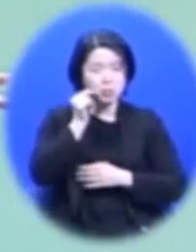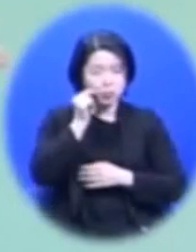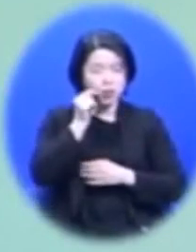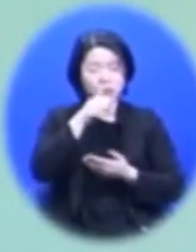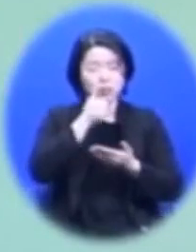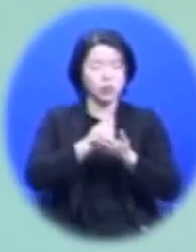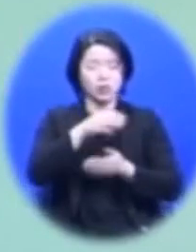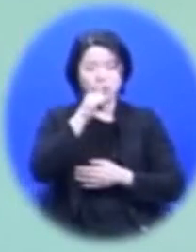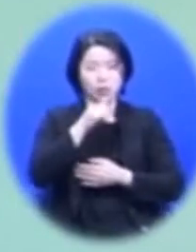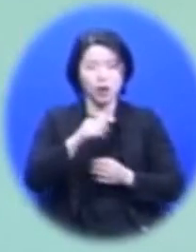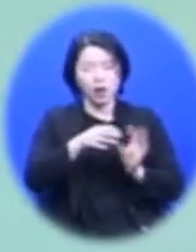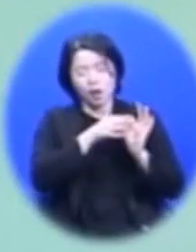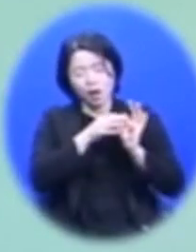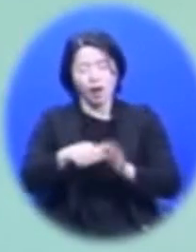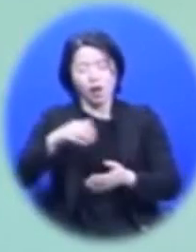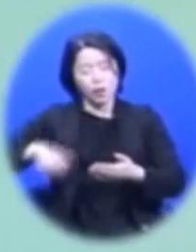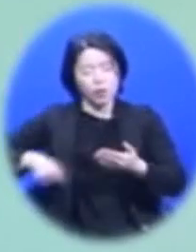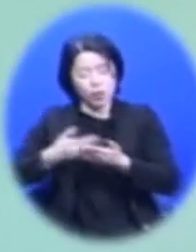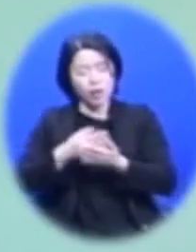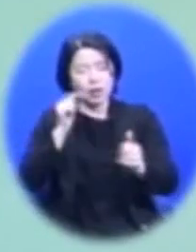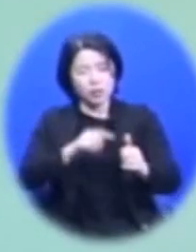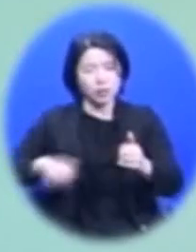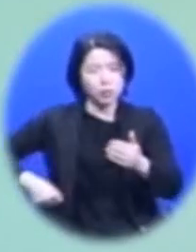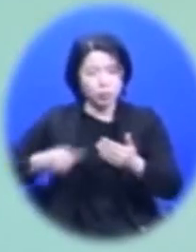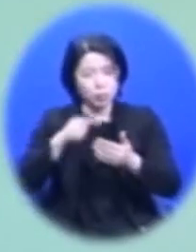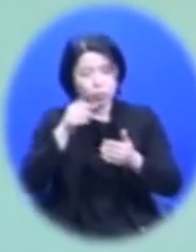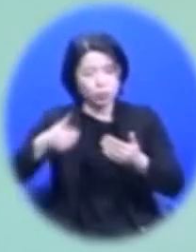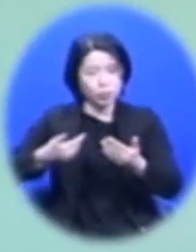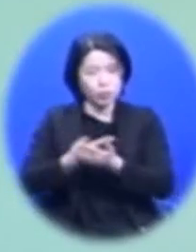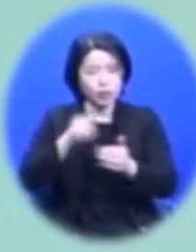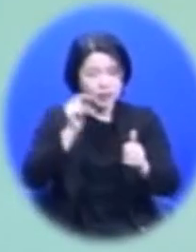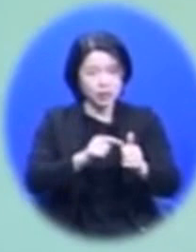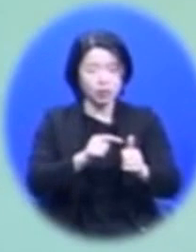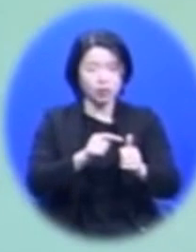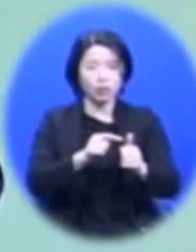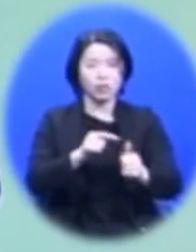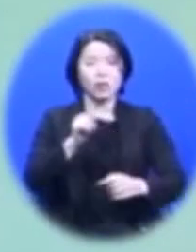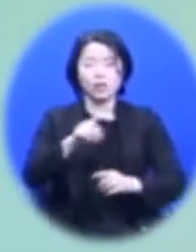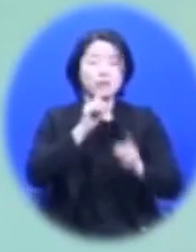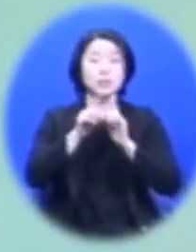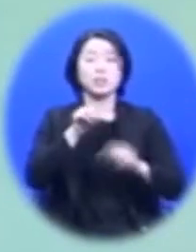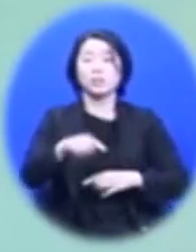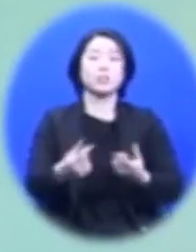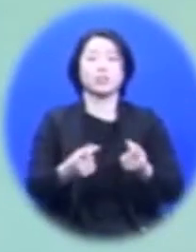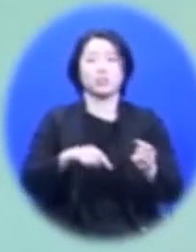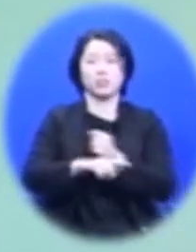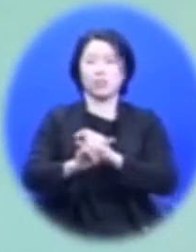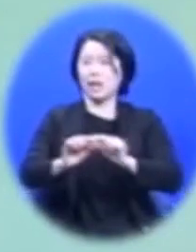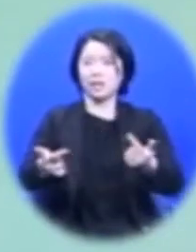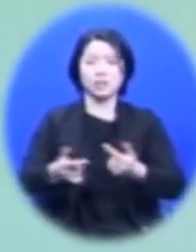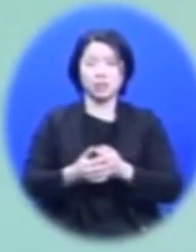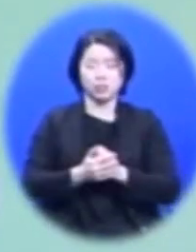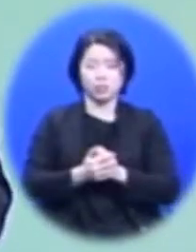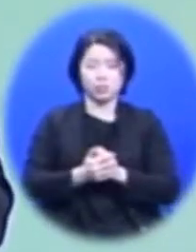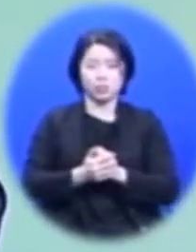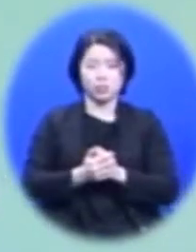끊임없이 회개를 시키고 또 회개를 시키는 분들도 있습니다. 이 말씀은 그런 뜻이 아닙니다.